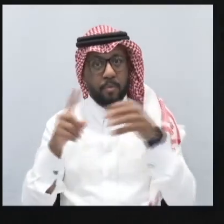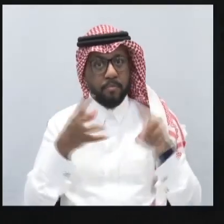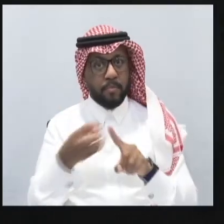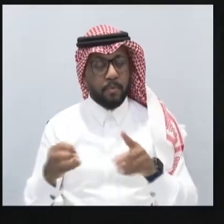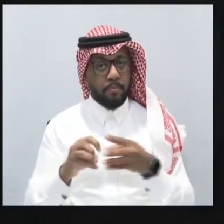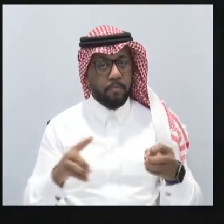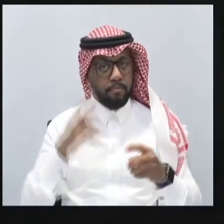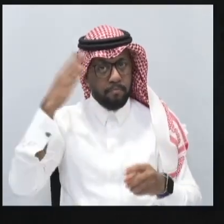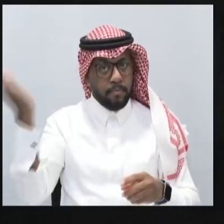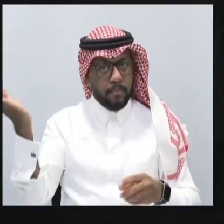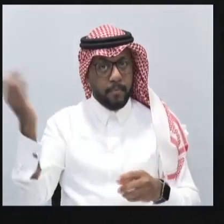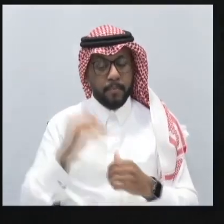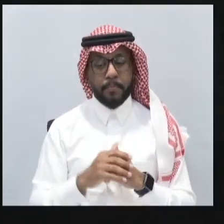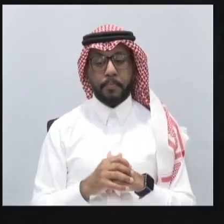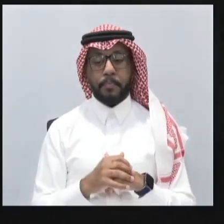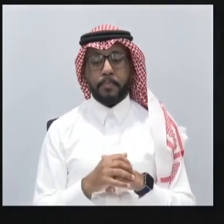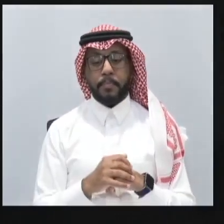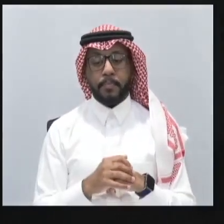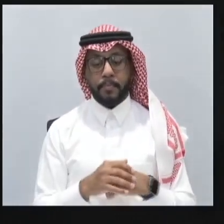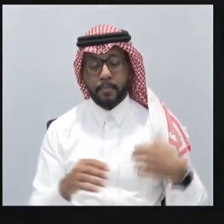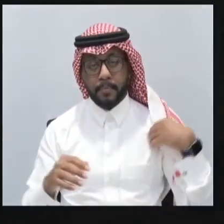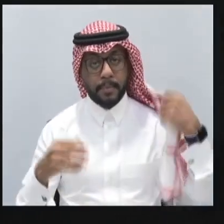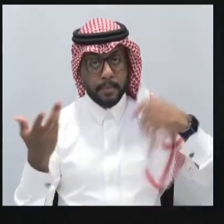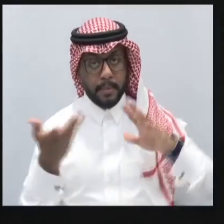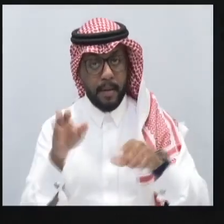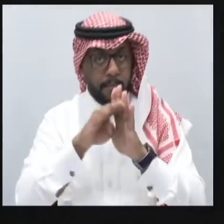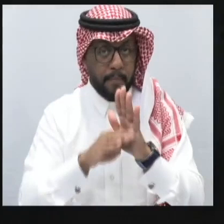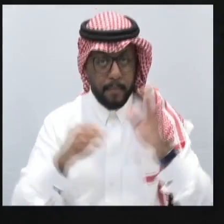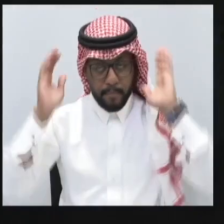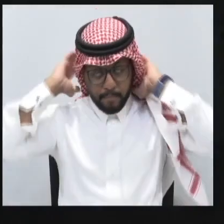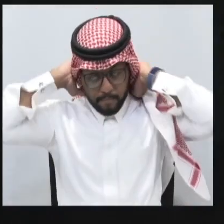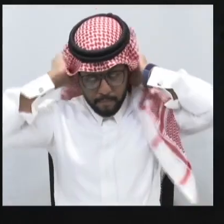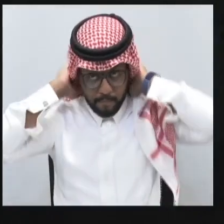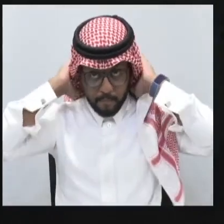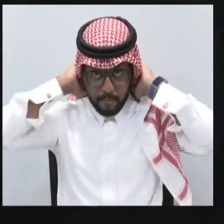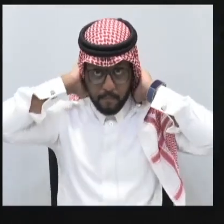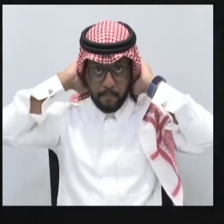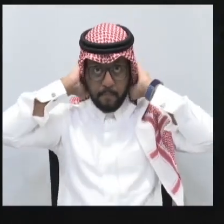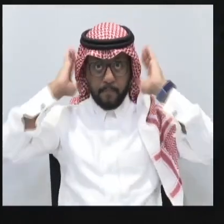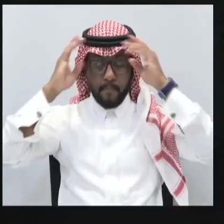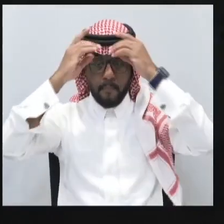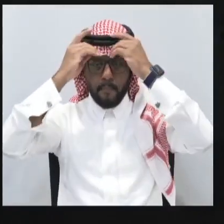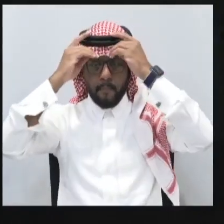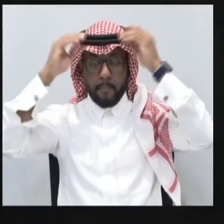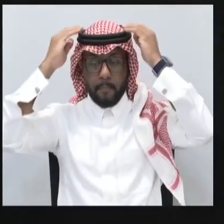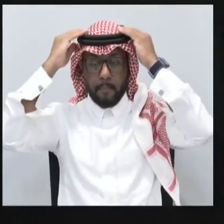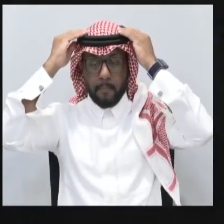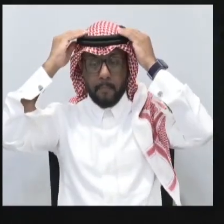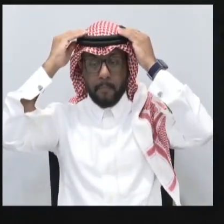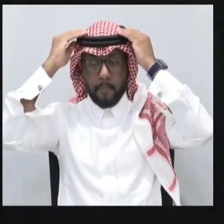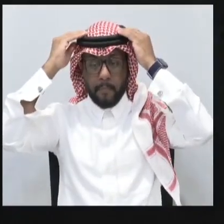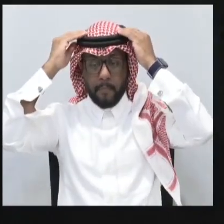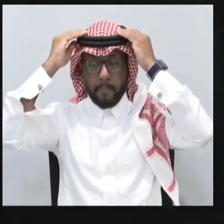على الجراده طيب كيف ارتبها اخذنا في الدرس الماضي الترتيب ترتيب الاشياء